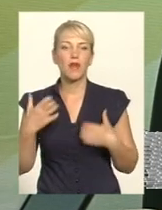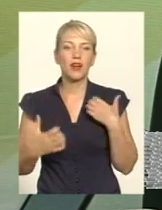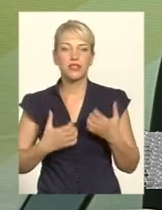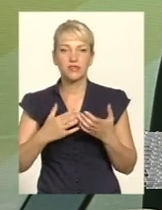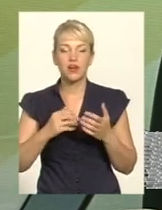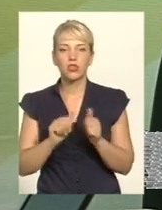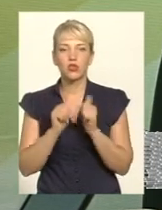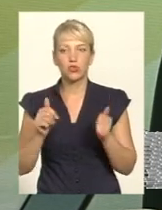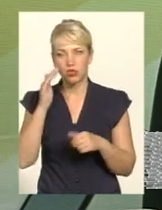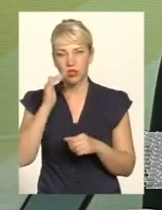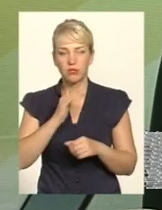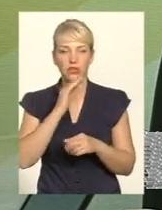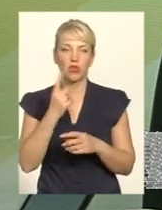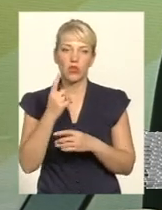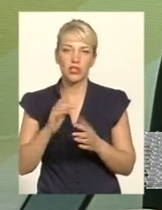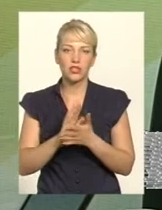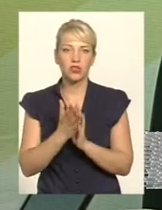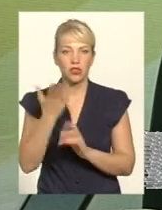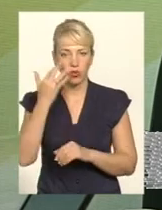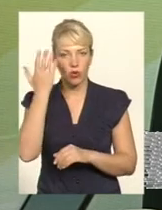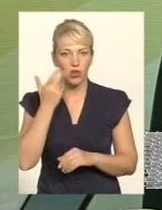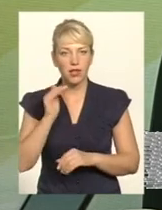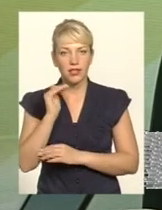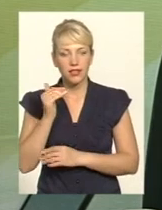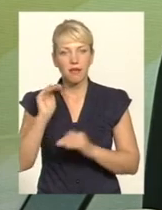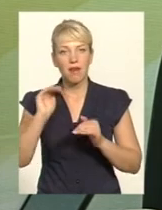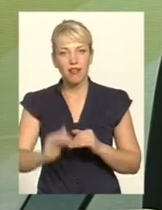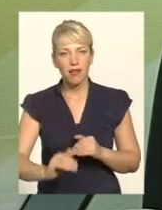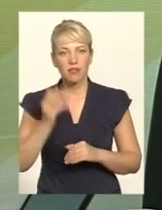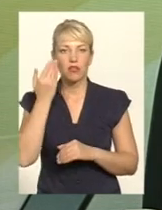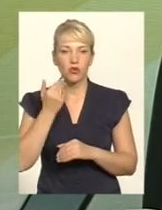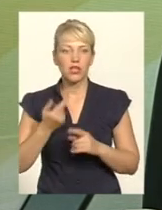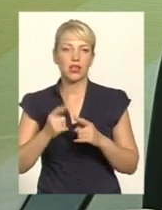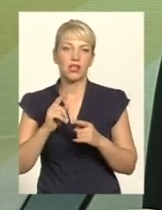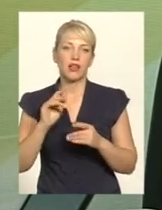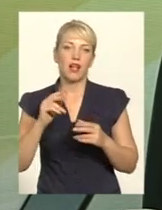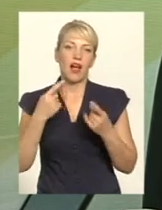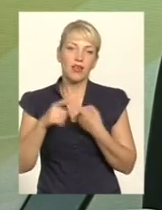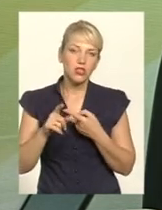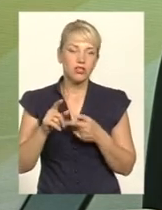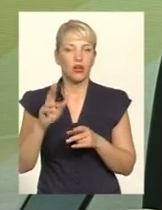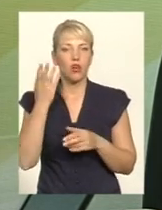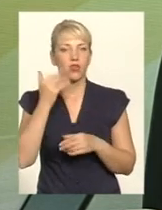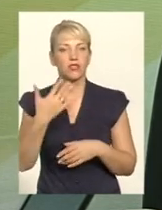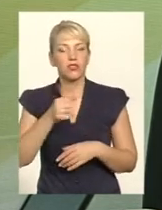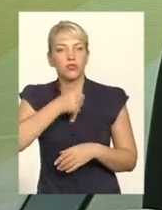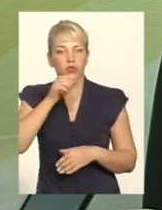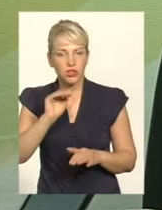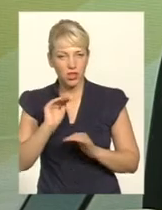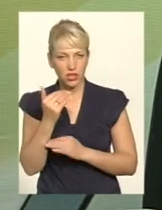ситуація, коли дитина маленька, інша ситуація, коли це вже дитина-підліток. І тому, звичайно, тут потрібно враховувати цю специфіку